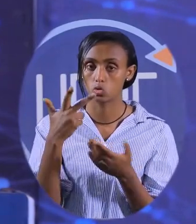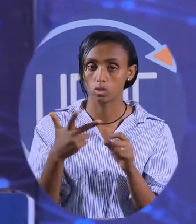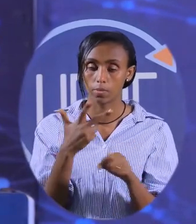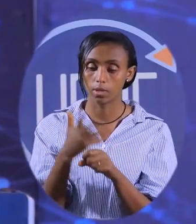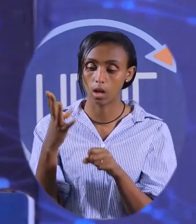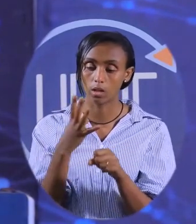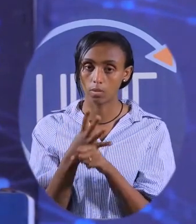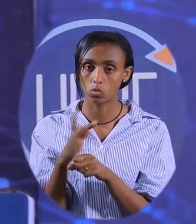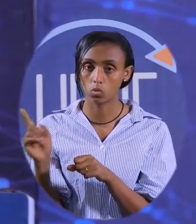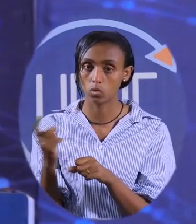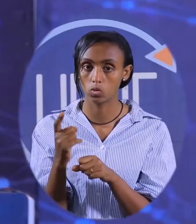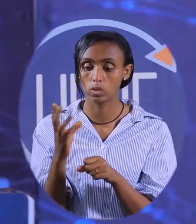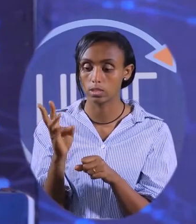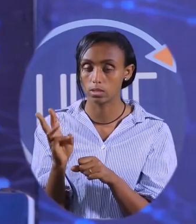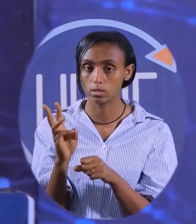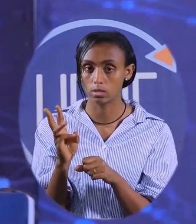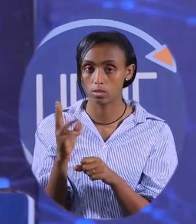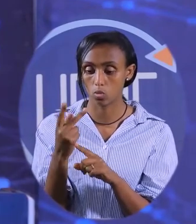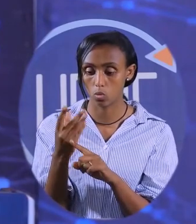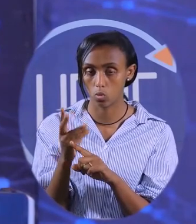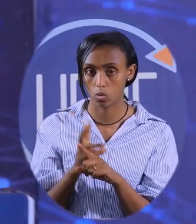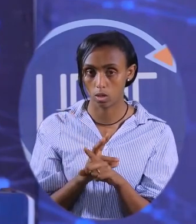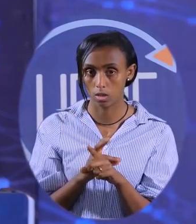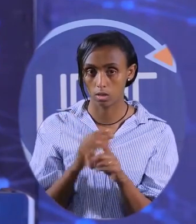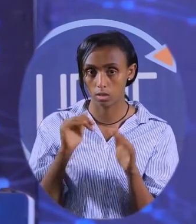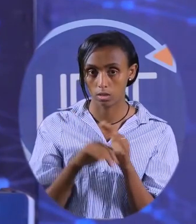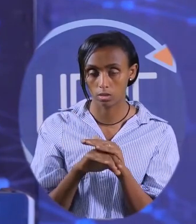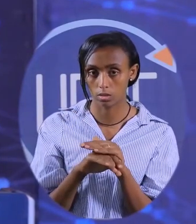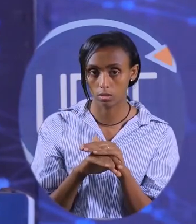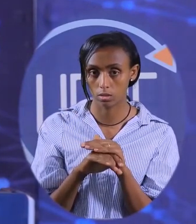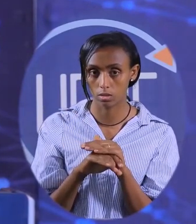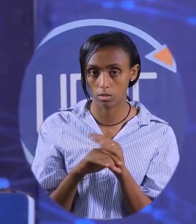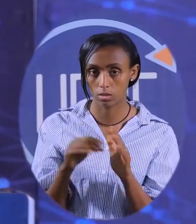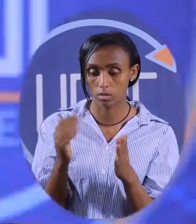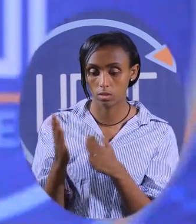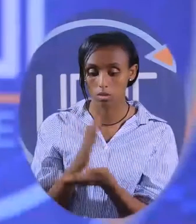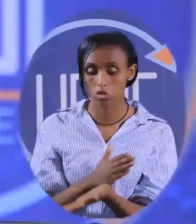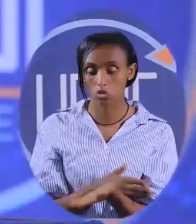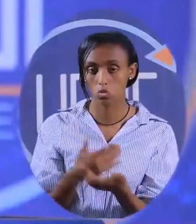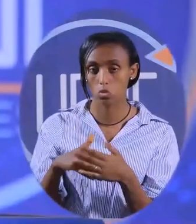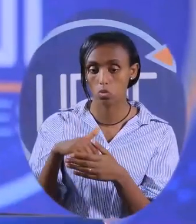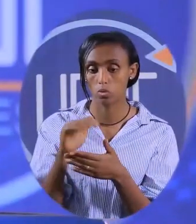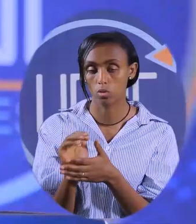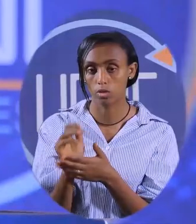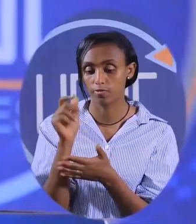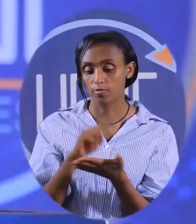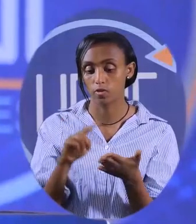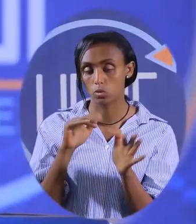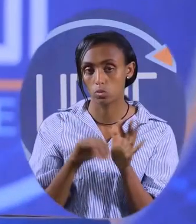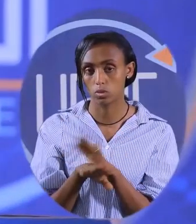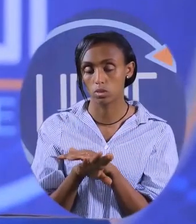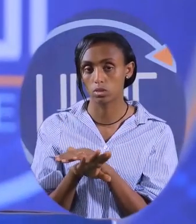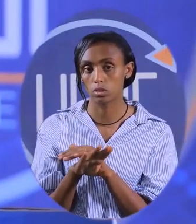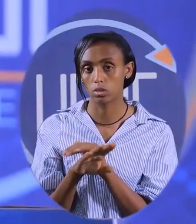ዓመት አራት ዓመት ሆኖ የስድስት ወር ኢንተርንሺፕ ተጨምሮበት ኢንተርፕሪነርሺፕ ተሻሽሎ ወጥቷል። ዩኒቨርሲቲ ውስጥ